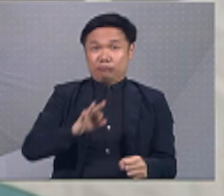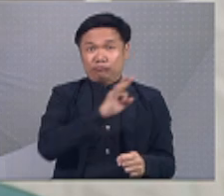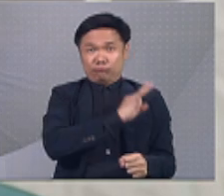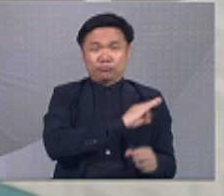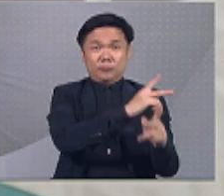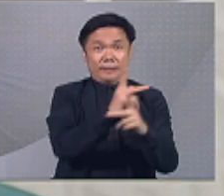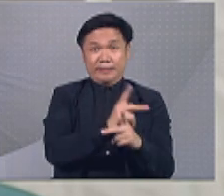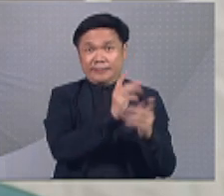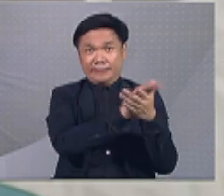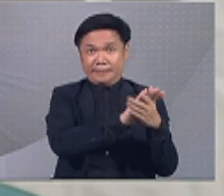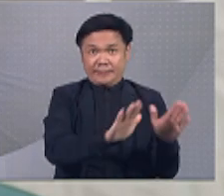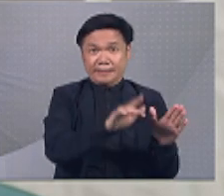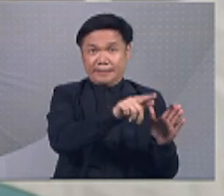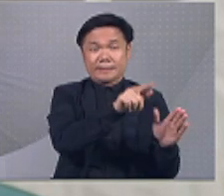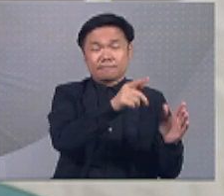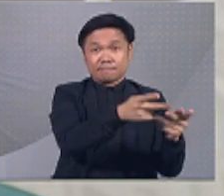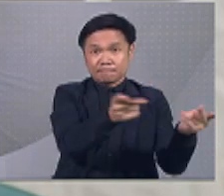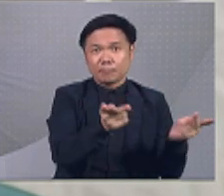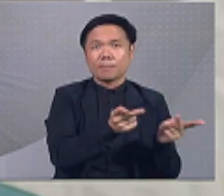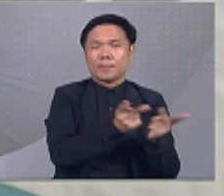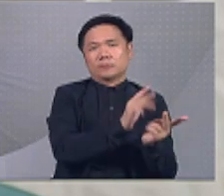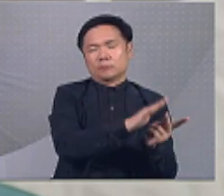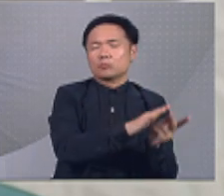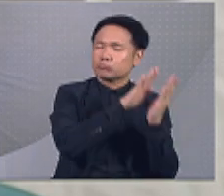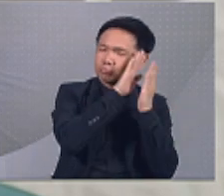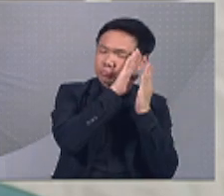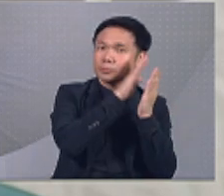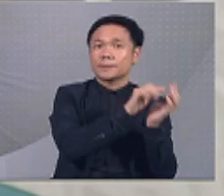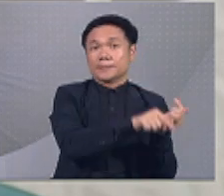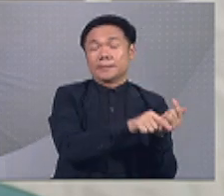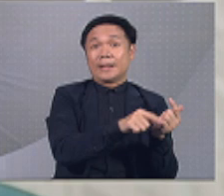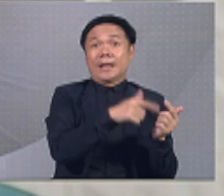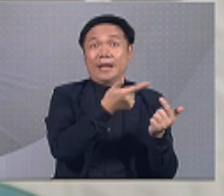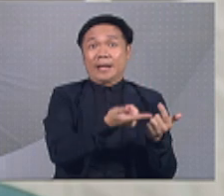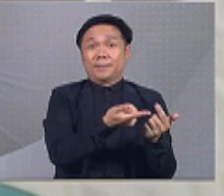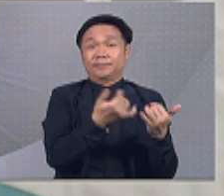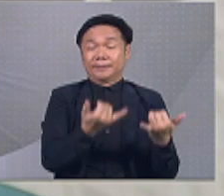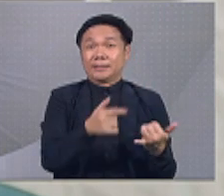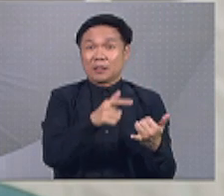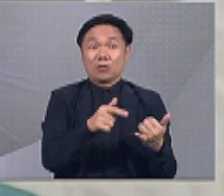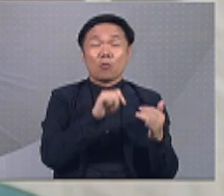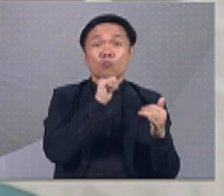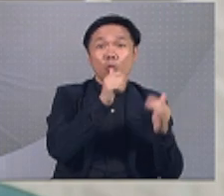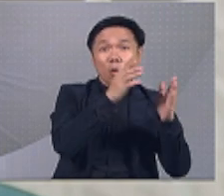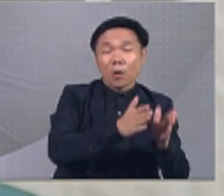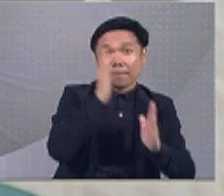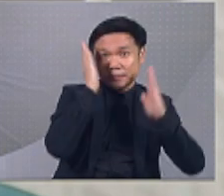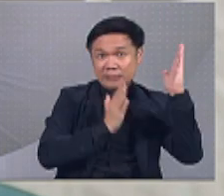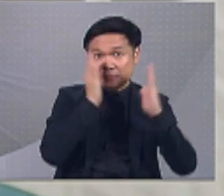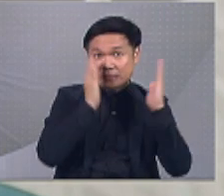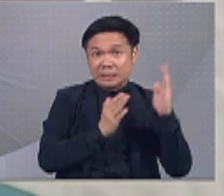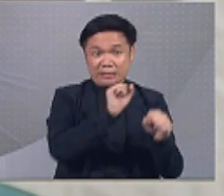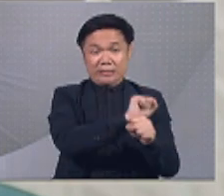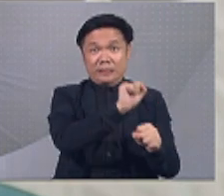dan tempat penginapan Maker menyaring bekerja bukan warga negara untuk ke we9 belas utamanya dalam sektor